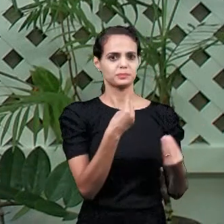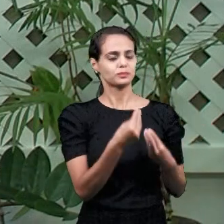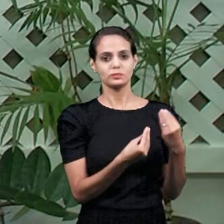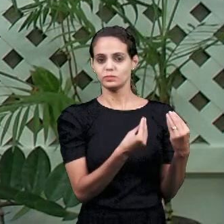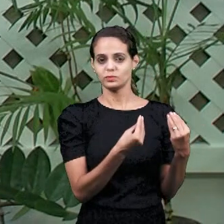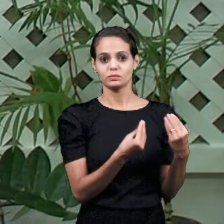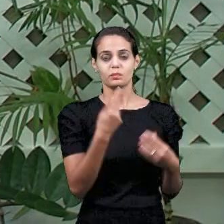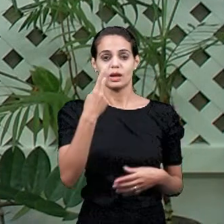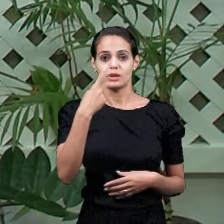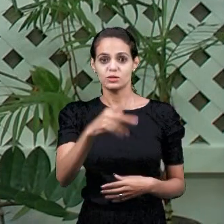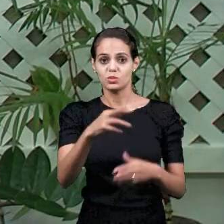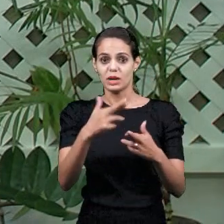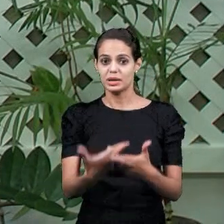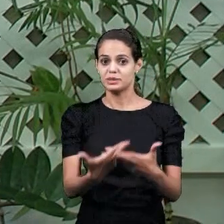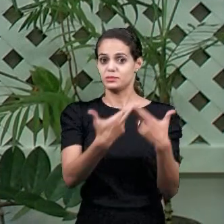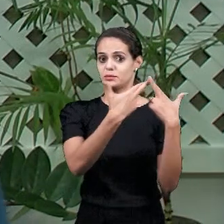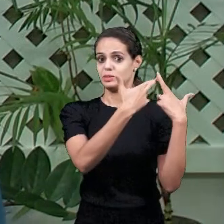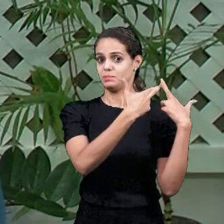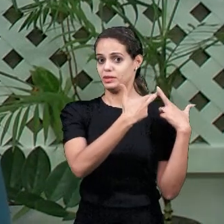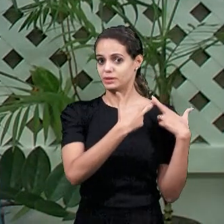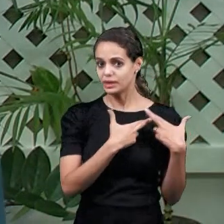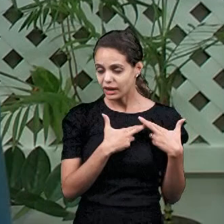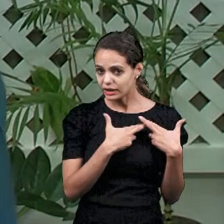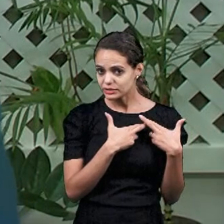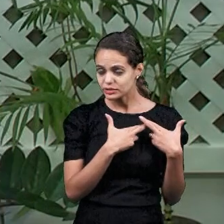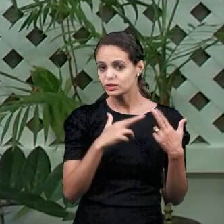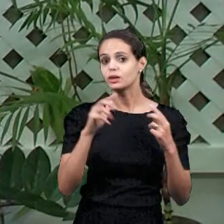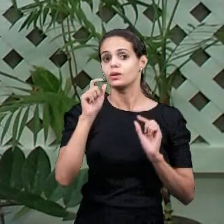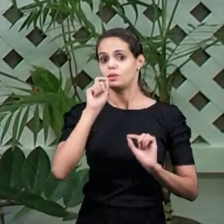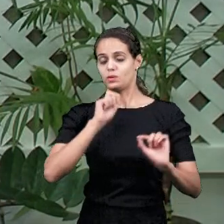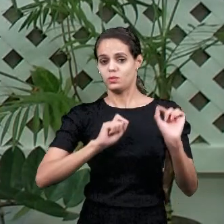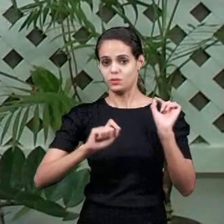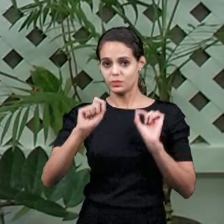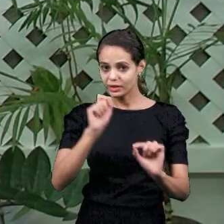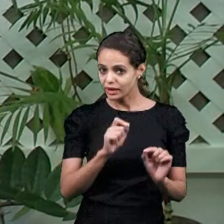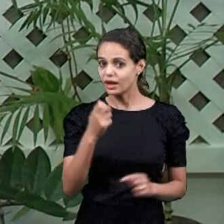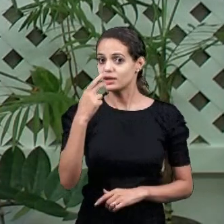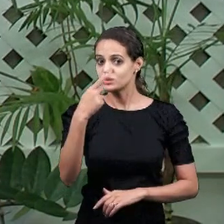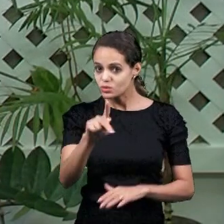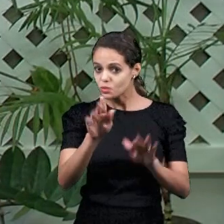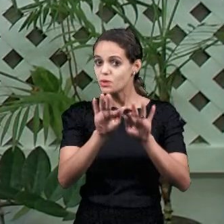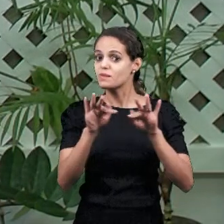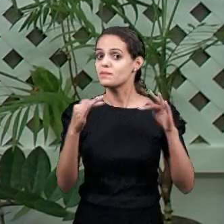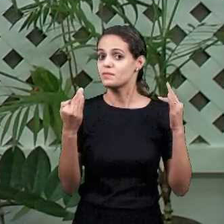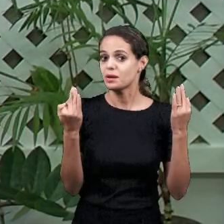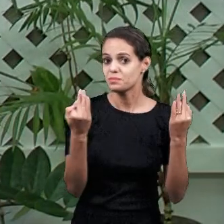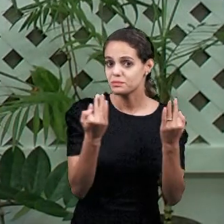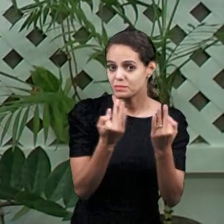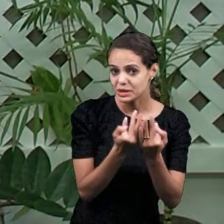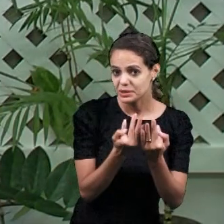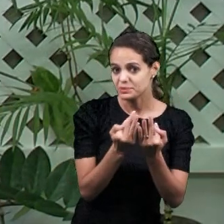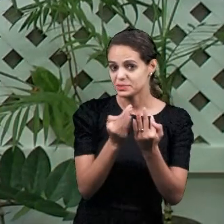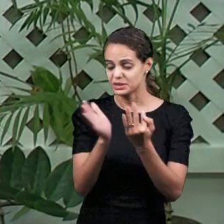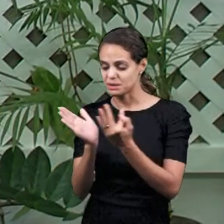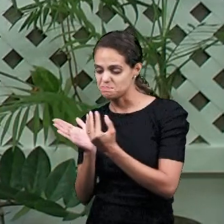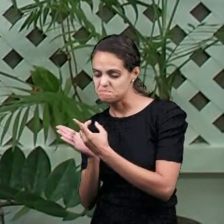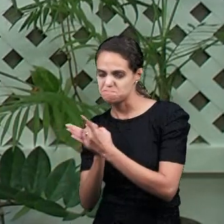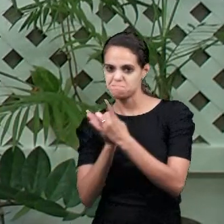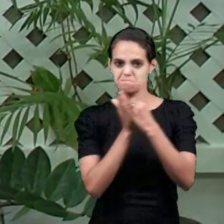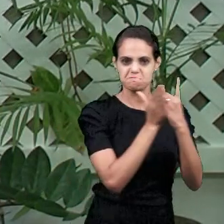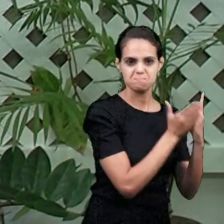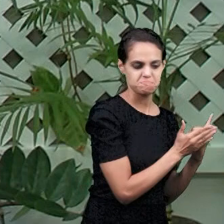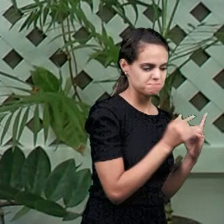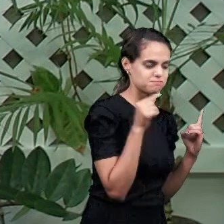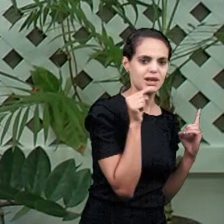avez enlevé votre famille, vos enfants, le droit de l'héritage de la vie éternelle. Ce que Dieu vous a donné un jour, vous avez reçu